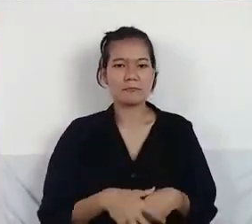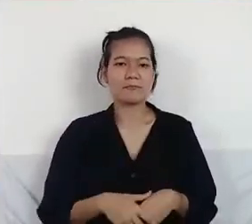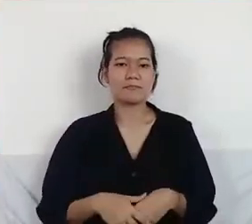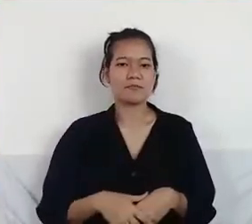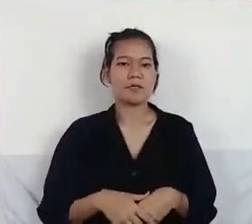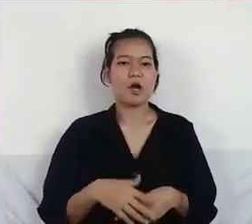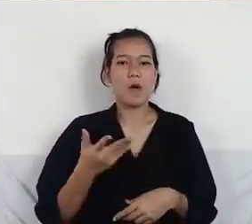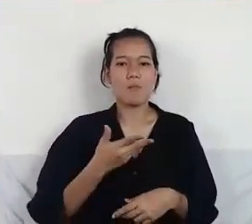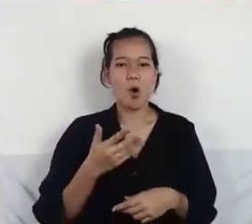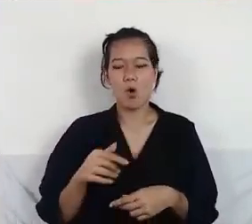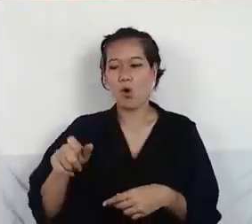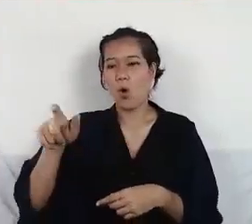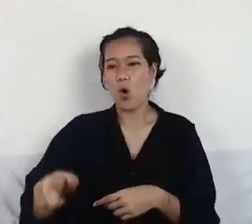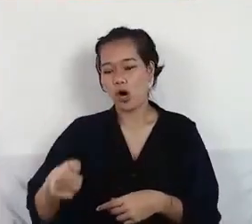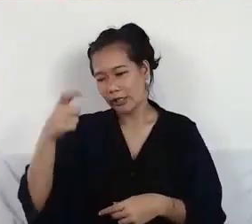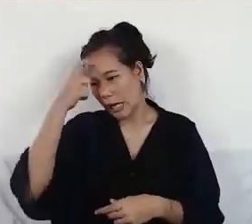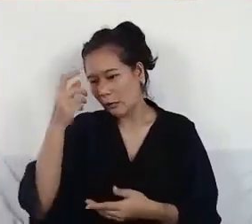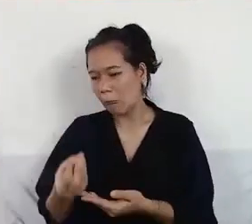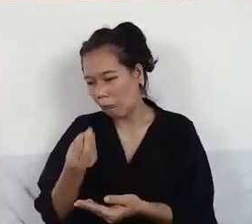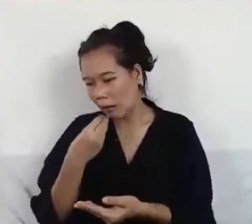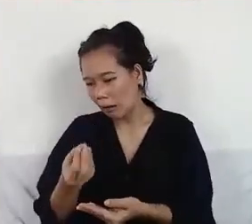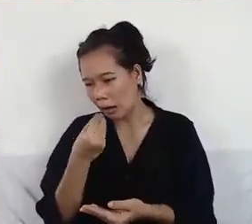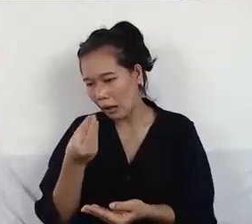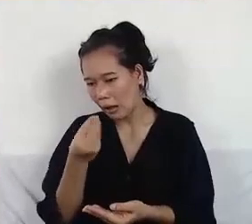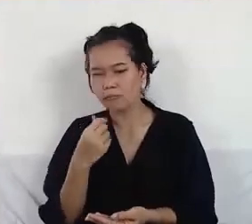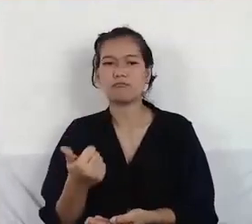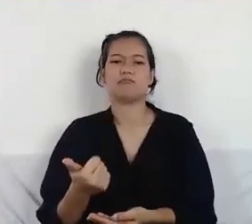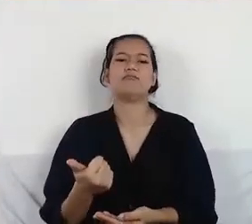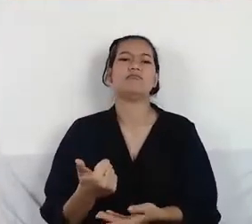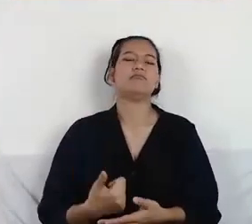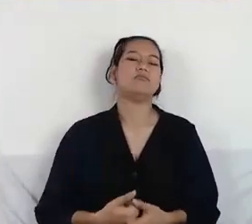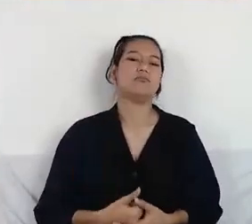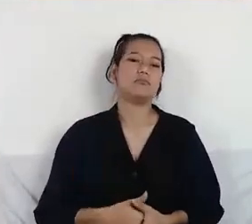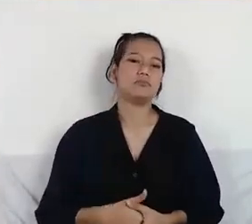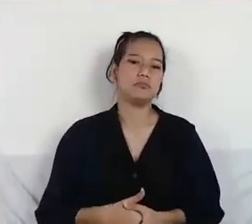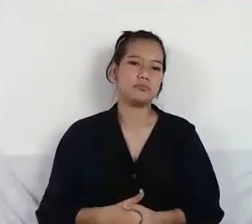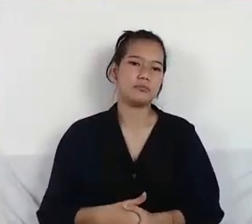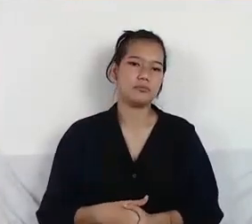Mau di depan orang sakit aja masih bisa makan gitu, Pak dokter.